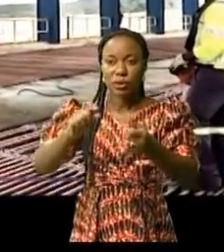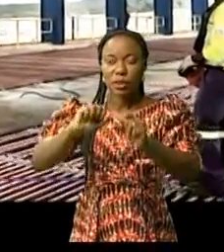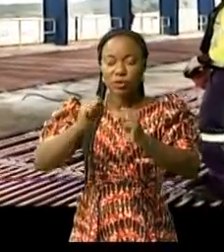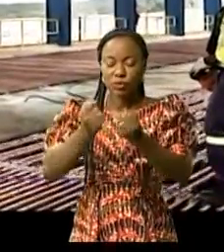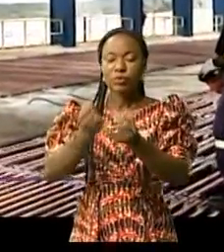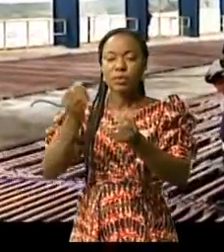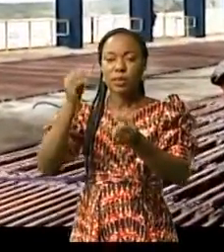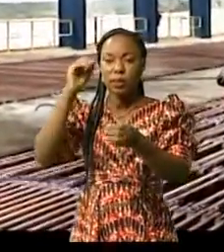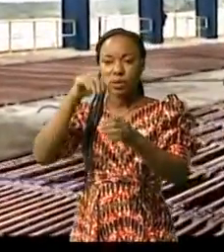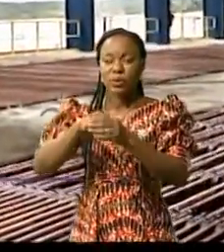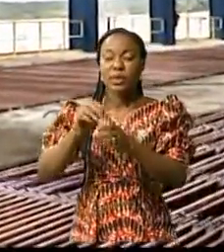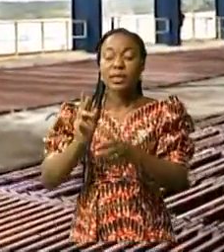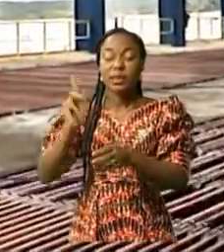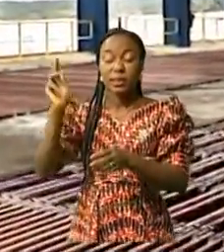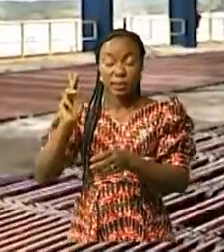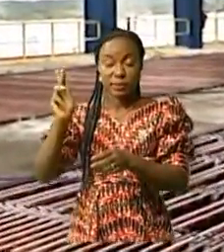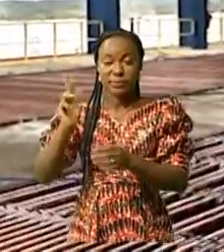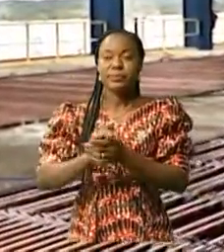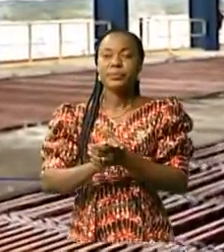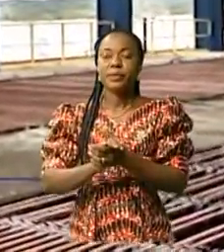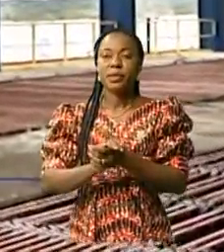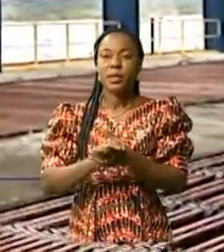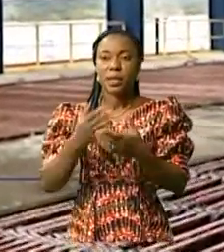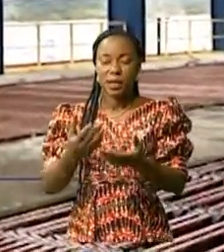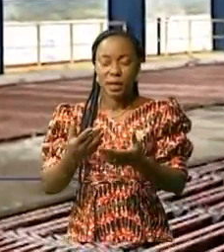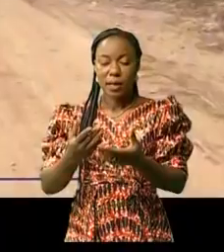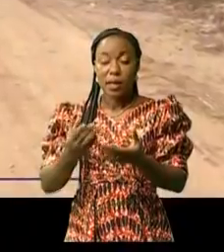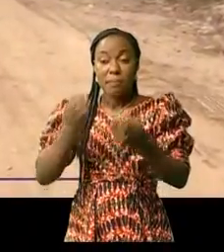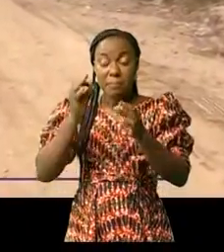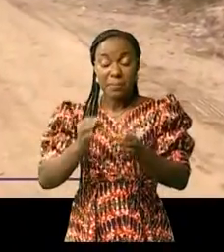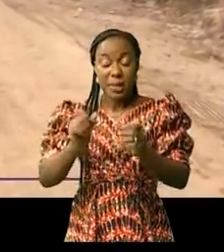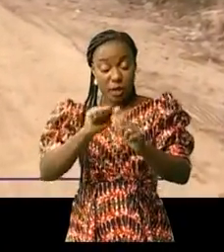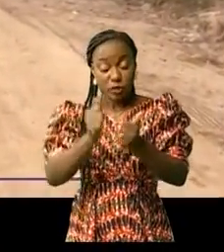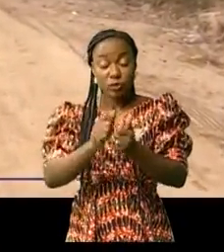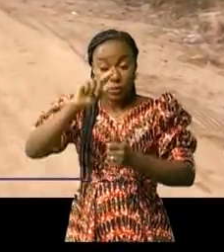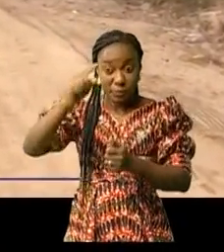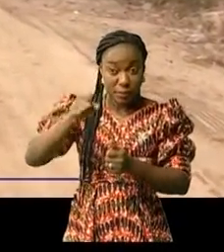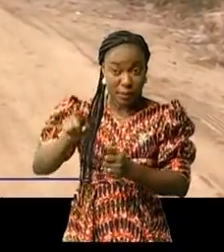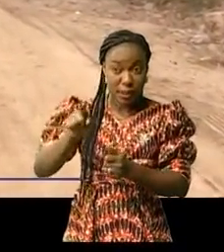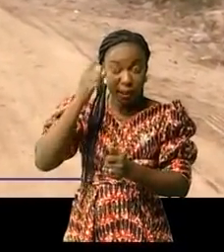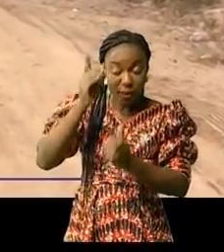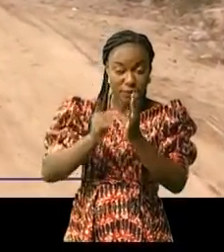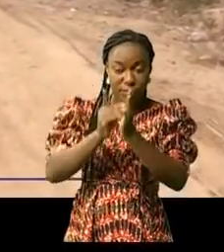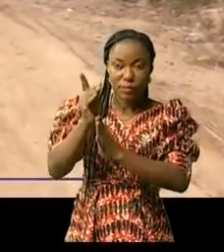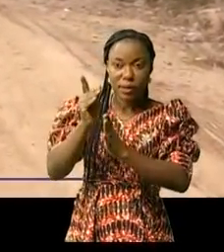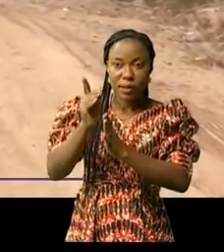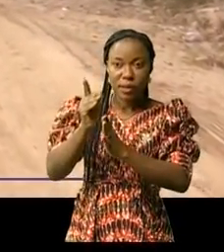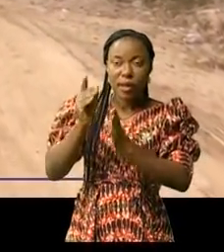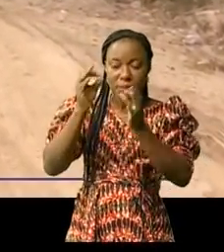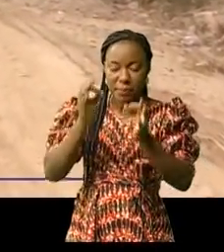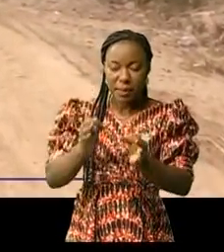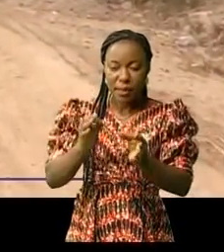la fermeture de la mine d qui payent qui contribuent au développement communautaire des zones minières au rap aux conséquences